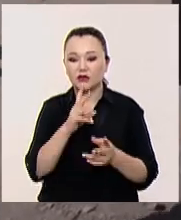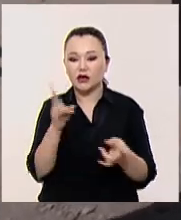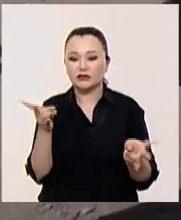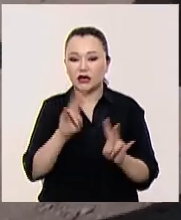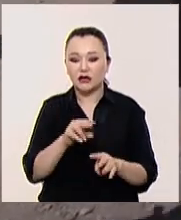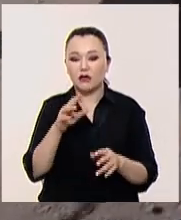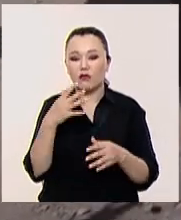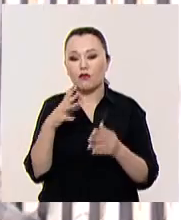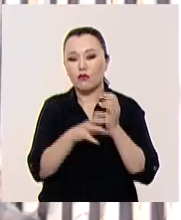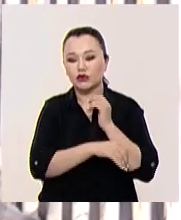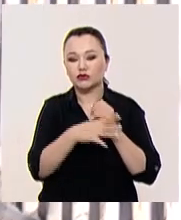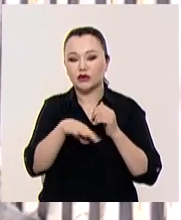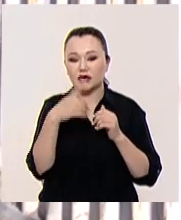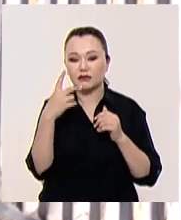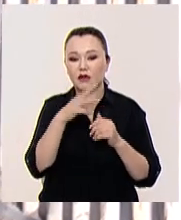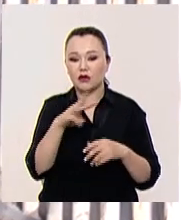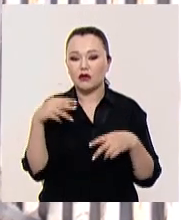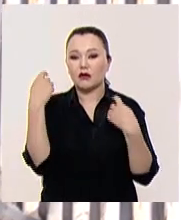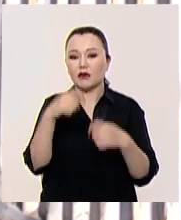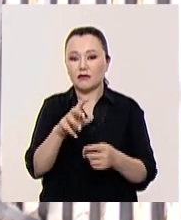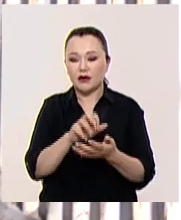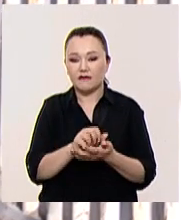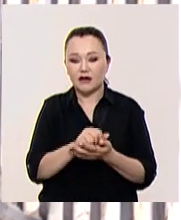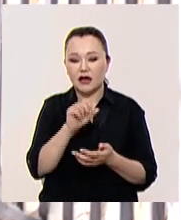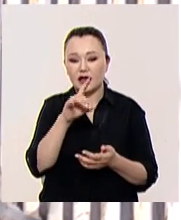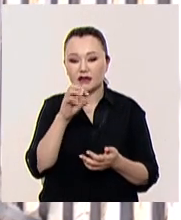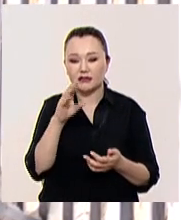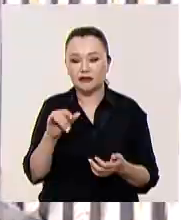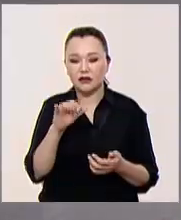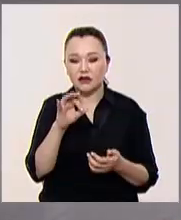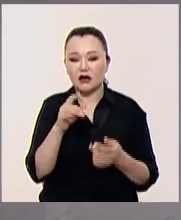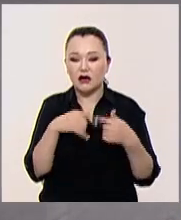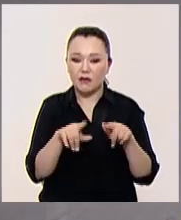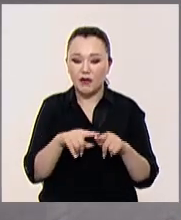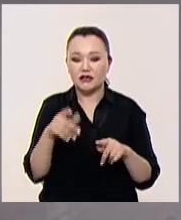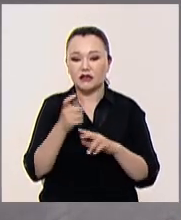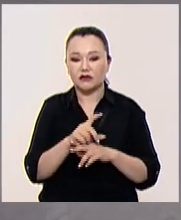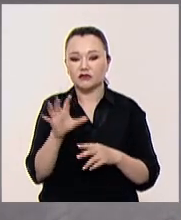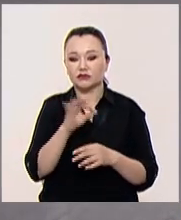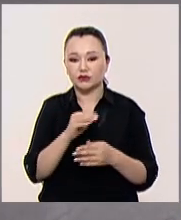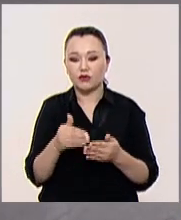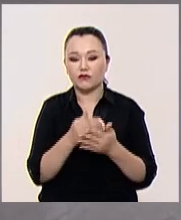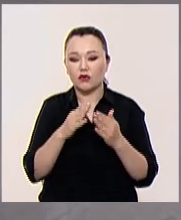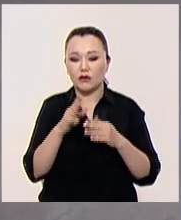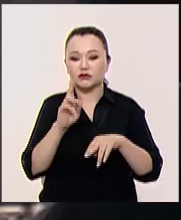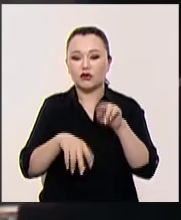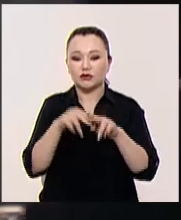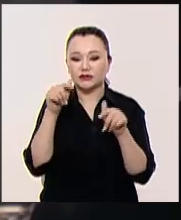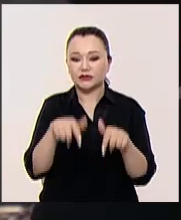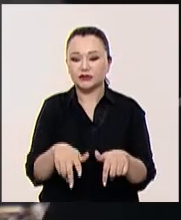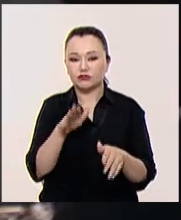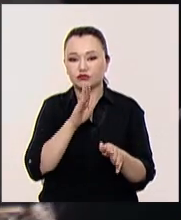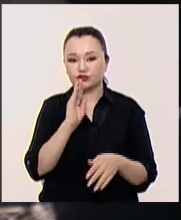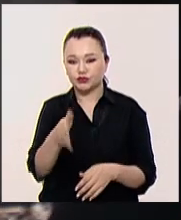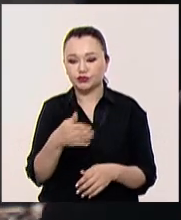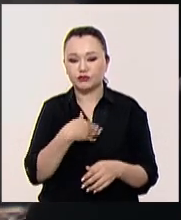А после за 41 миллион тенге продала право аренды компании «Таукен Билдинг». Те заявляли, что возведут здесь жилой комплекс. Мы